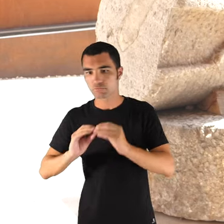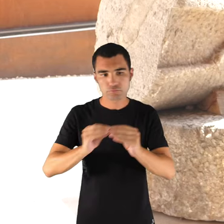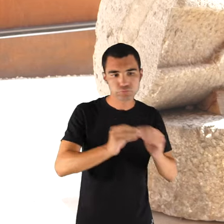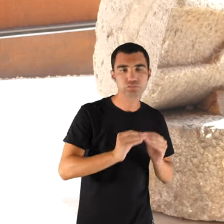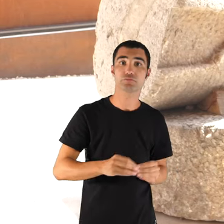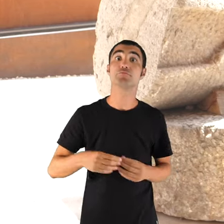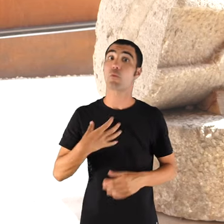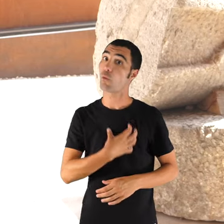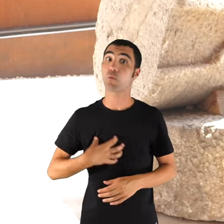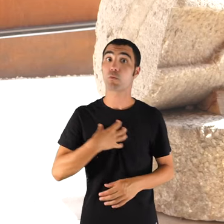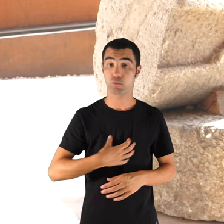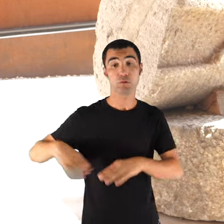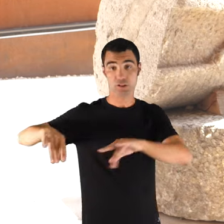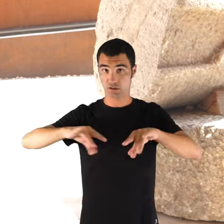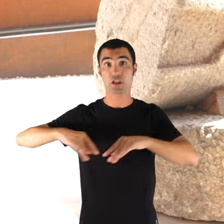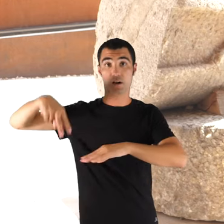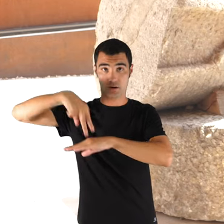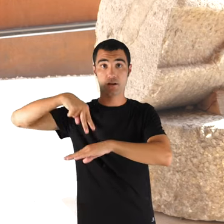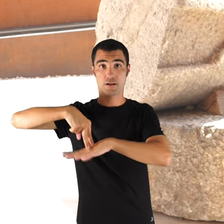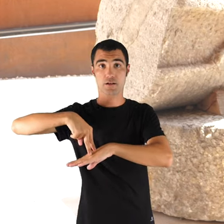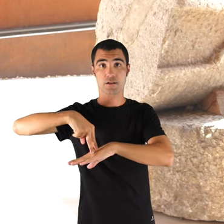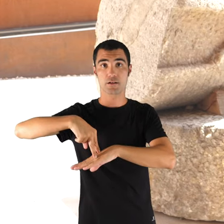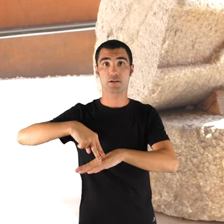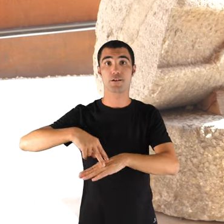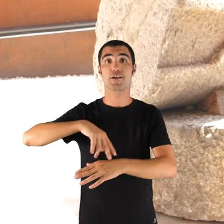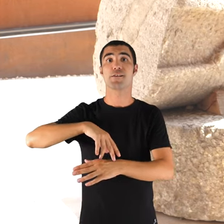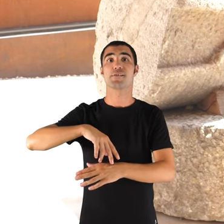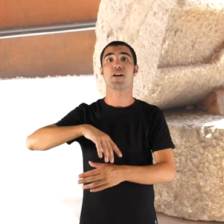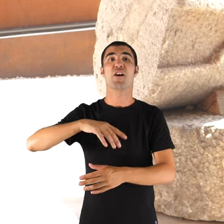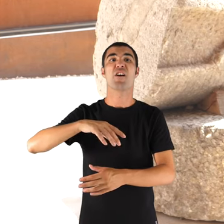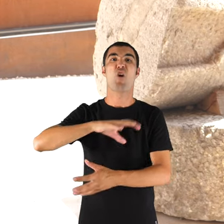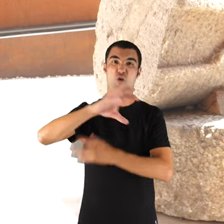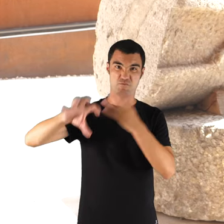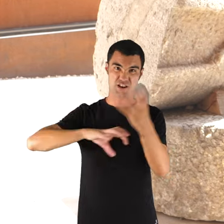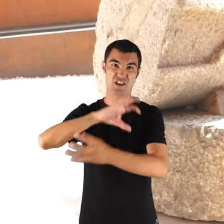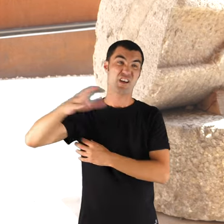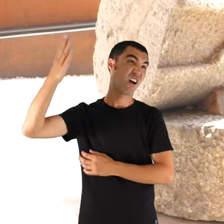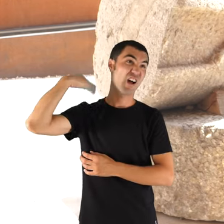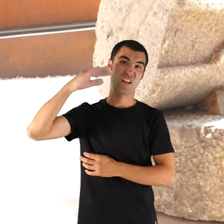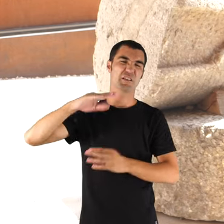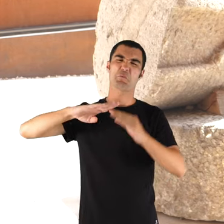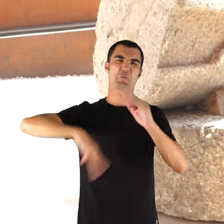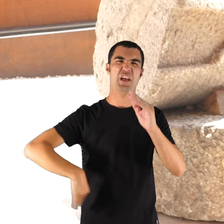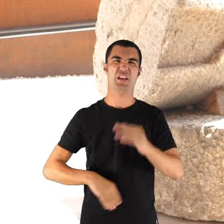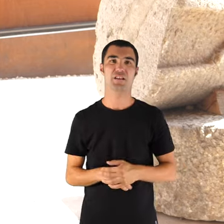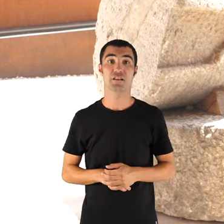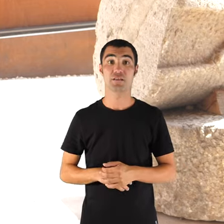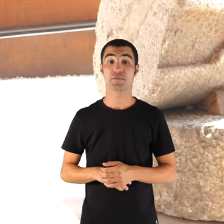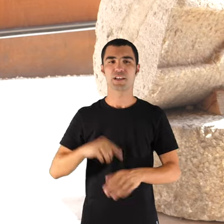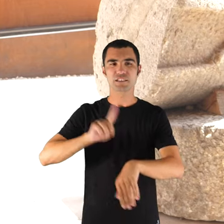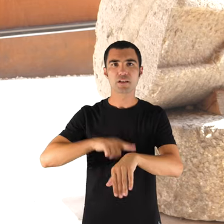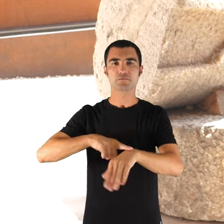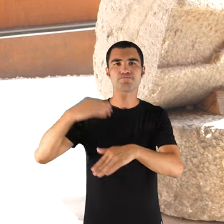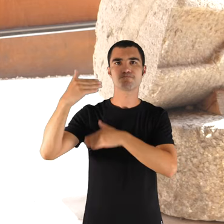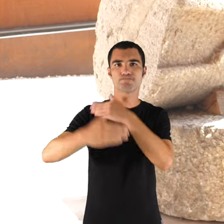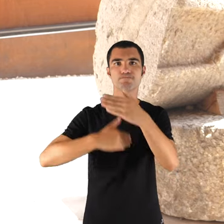Té més feina en terra. Complicat, menys cantes. En qüestió dels temps, en